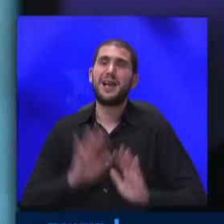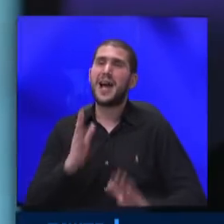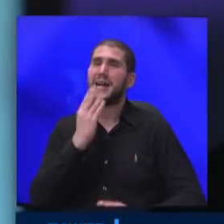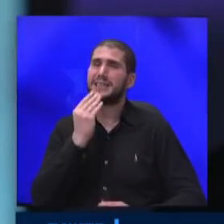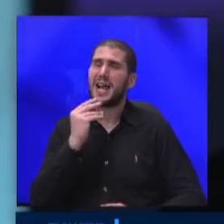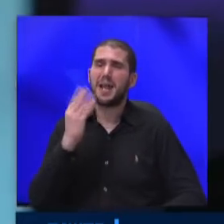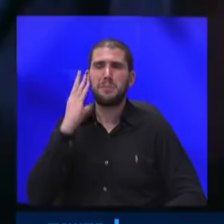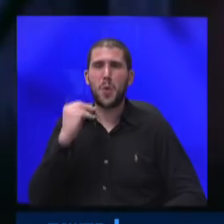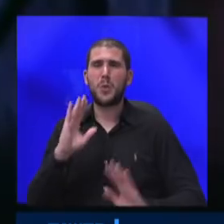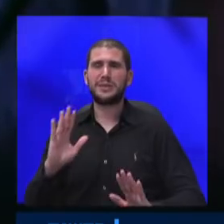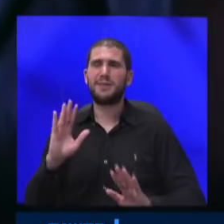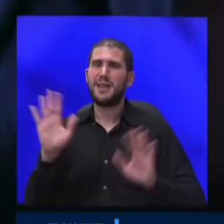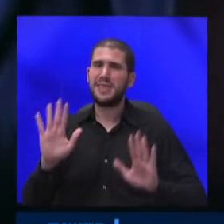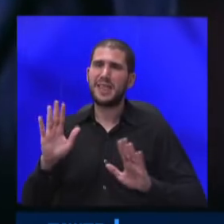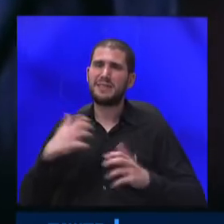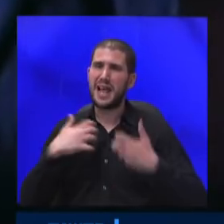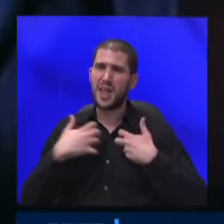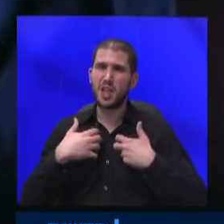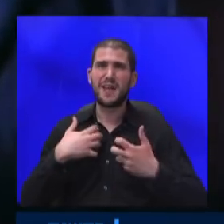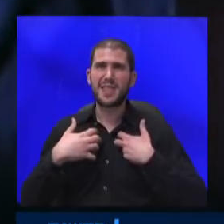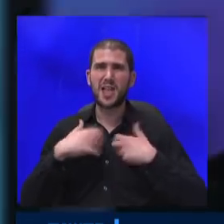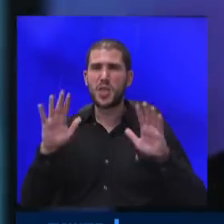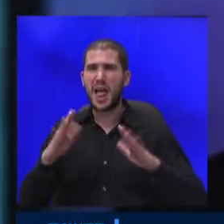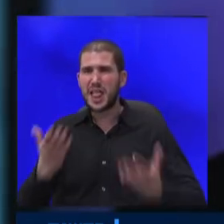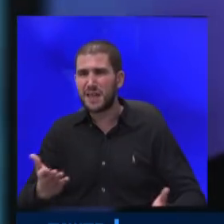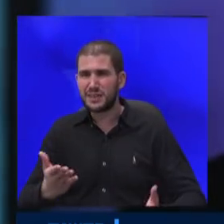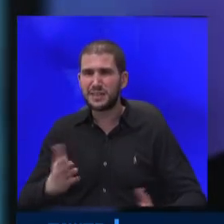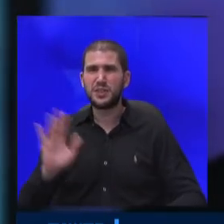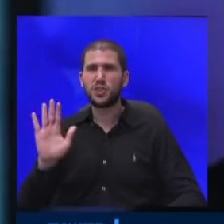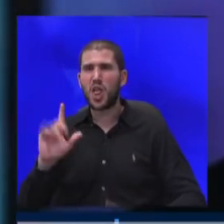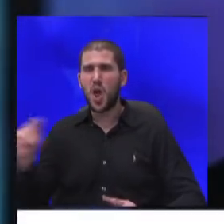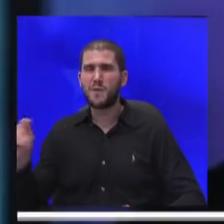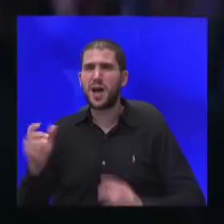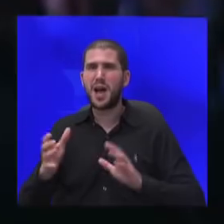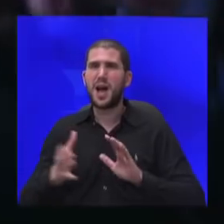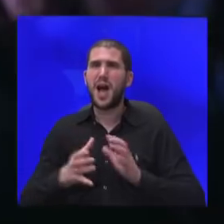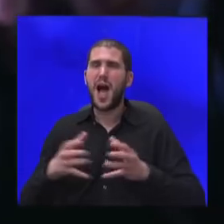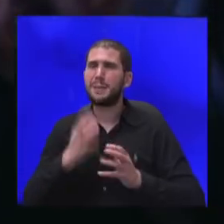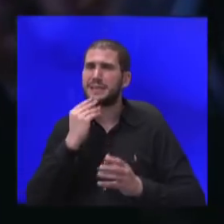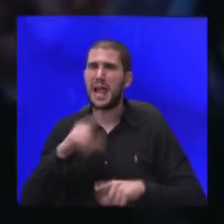מרוצים, ואבן הטלוויזיה לתיאטרון, ותיאטרון לטלוויזיה, ושלום על ישראל, בעם ישראל חי.